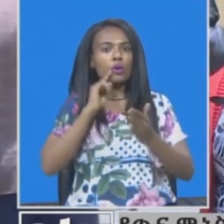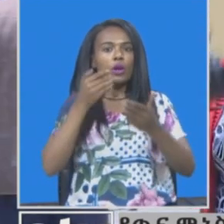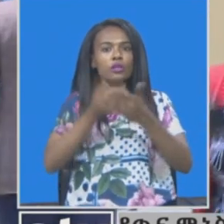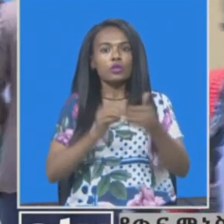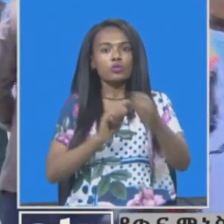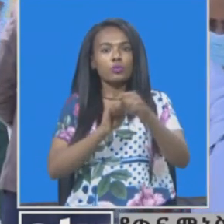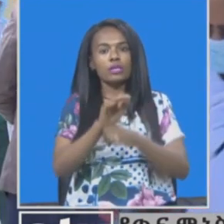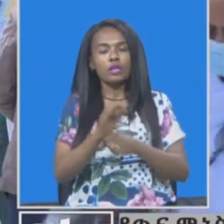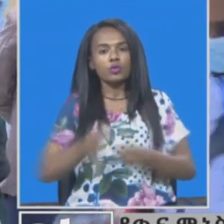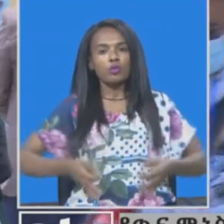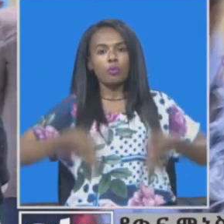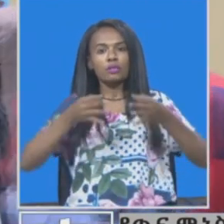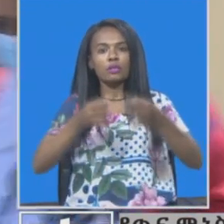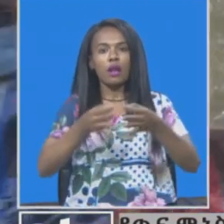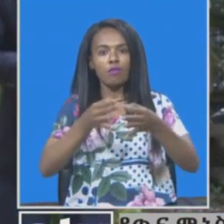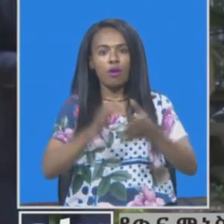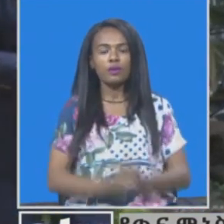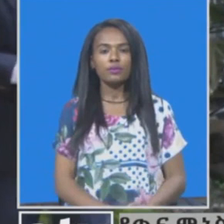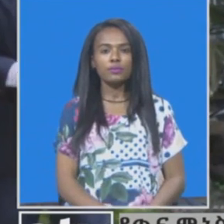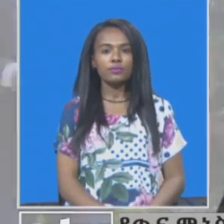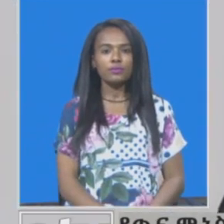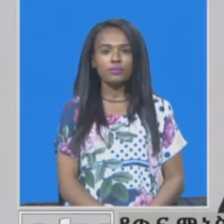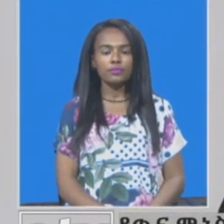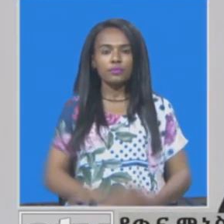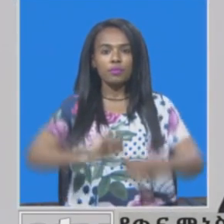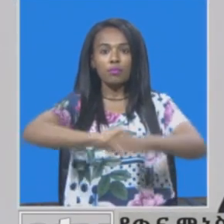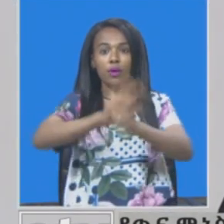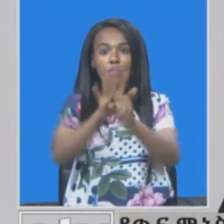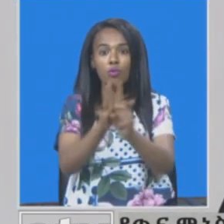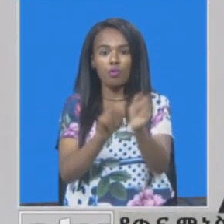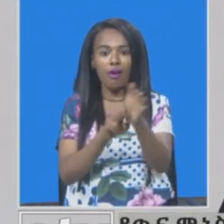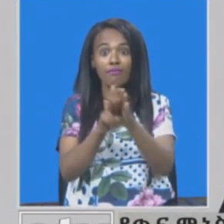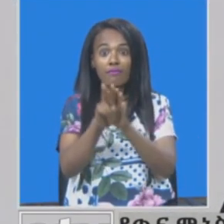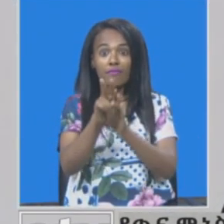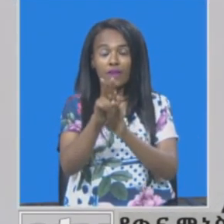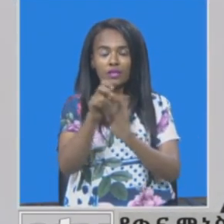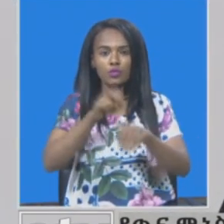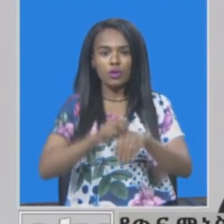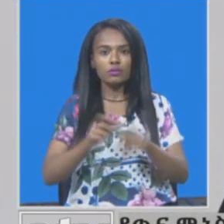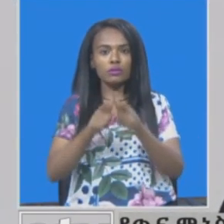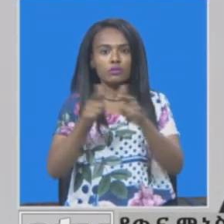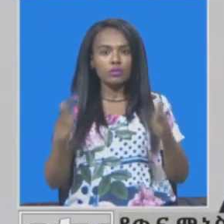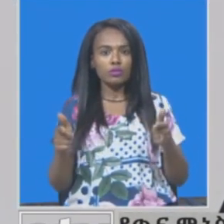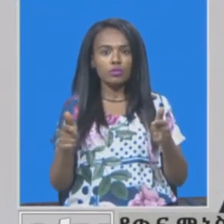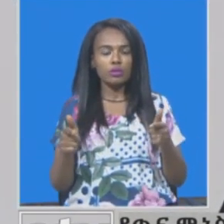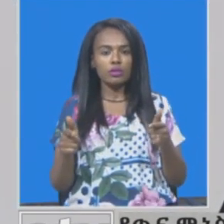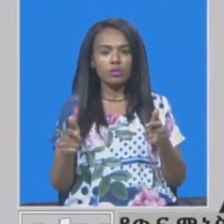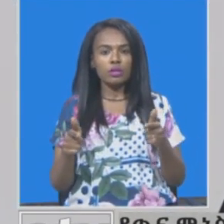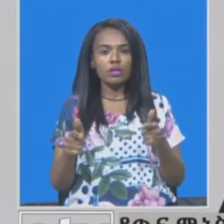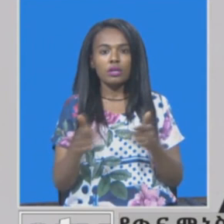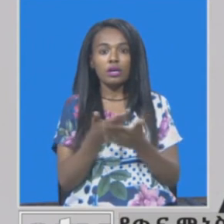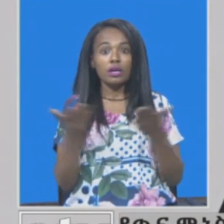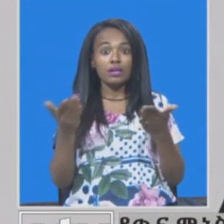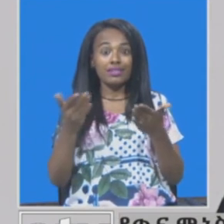አደረሳችሁ መልእክታቸውንም አስተላልፈዋል። በኮሮና ቫይረስ ወረርሽኝ ወቅት ትልቁን እንግዲህ ገፈት